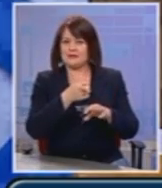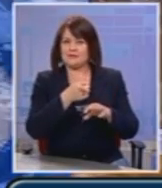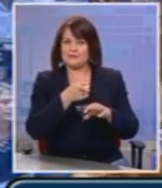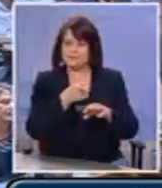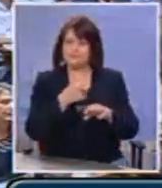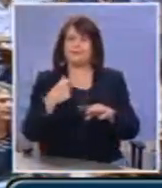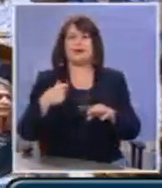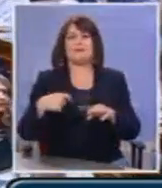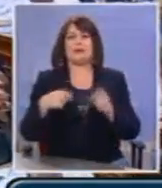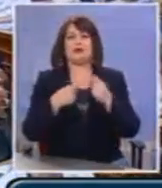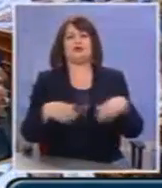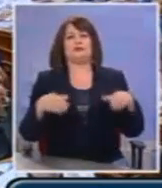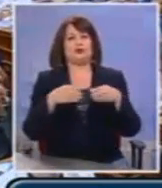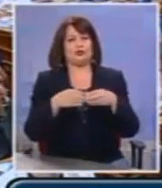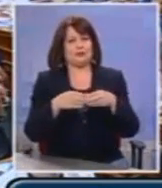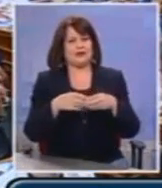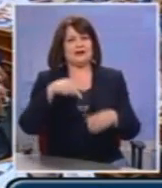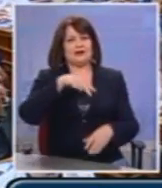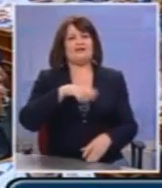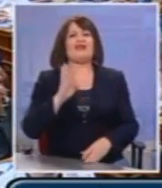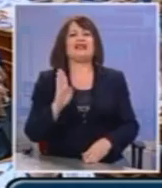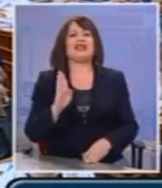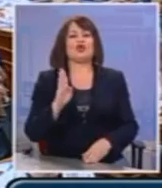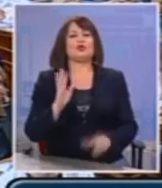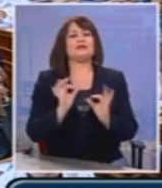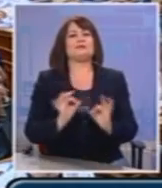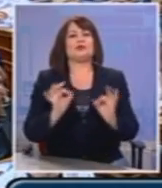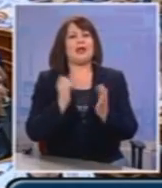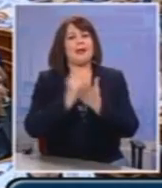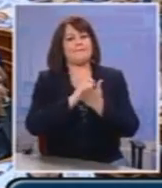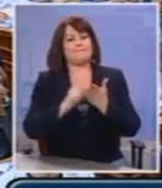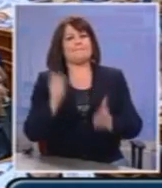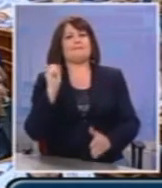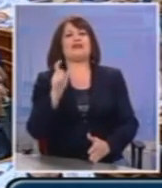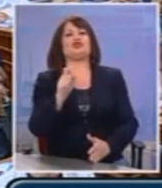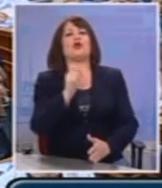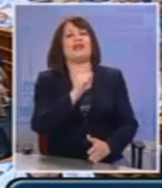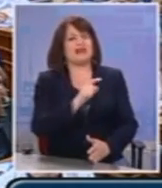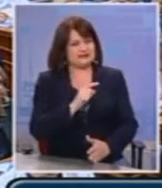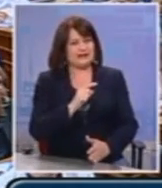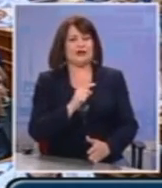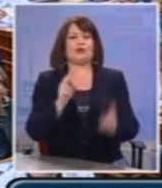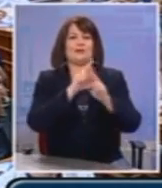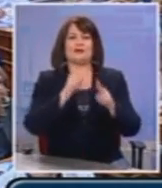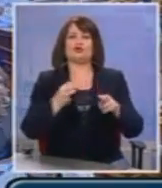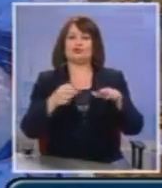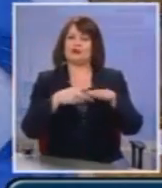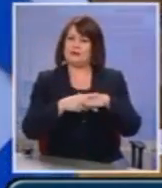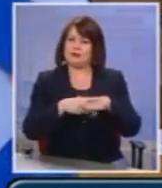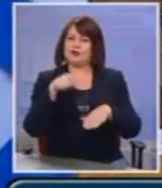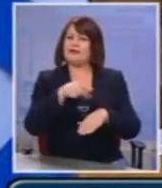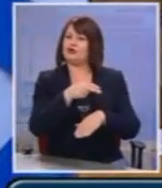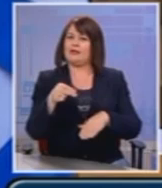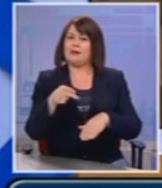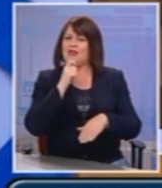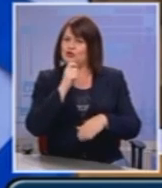μέλος της επιτροπής μας ο λεωνίδας ο βατικιώτης έχει ετοιμάσει την επιστολή που θα αποστείλουμε στο διεθνές νομισματικό ταμείο